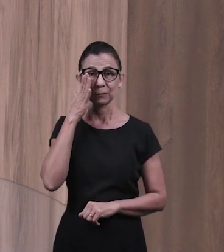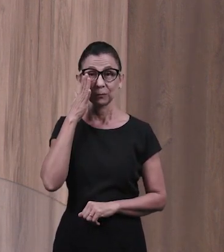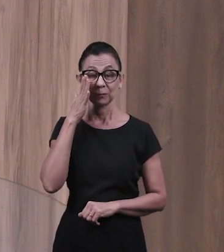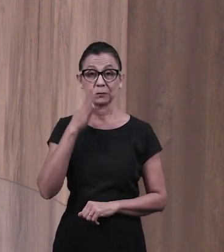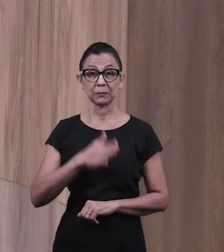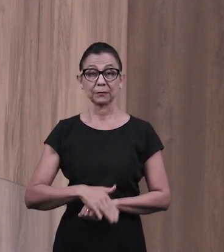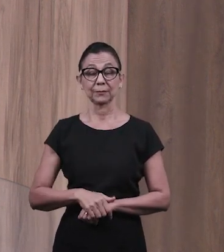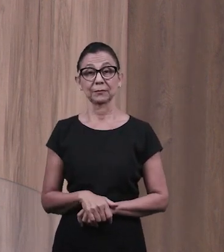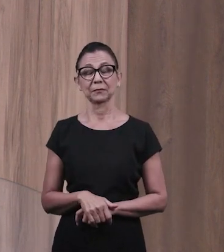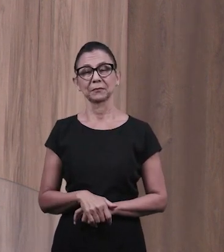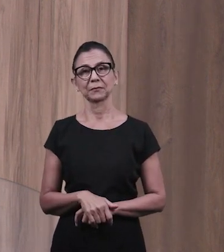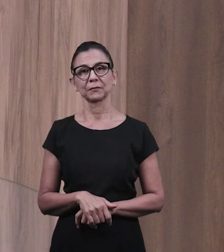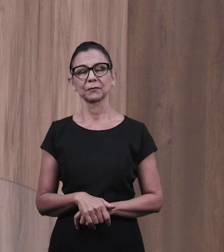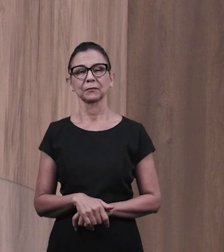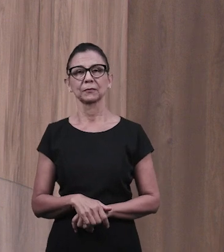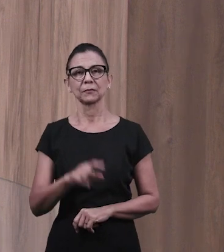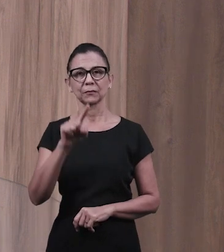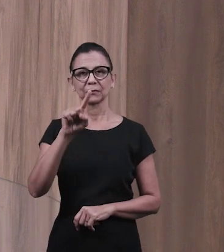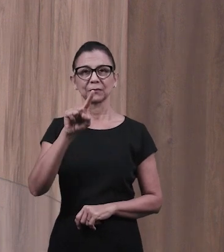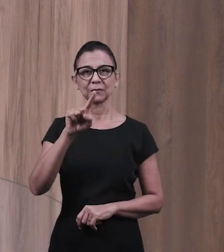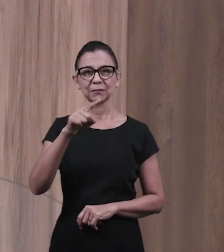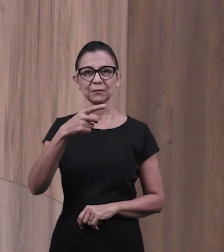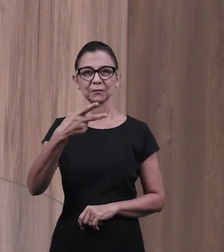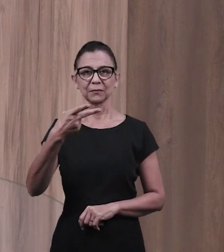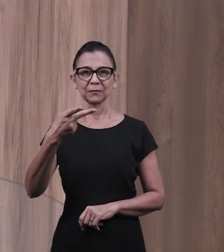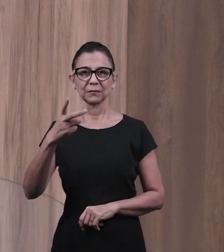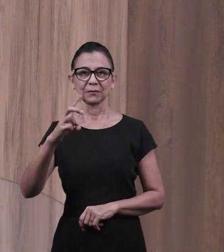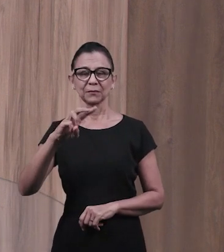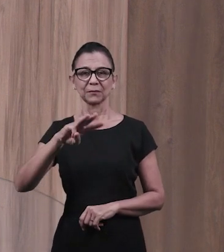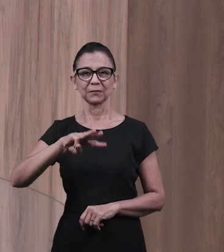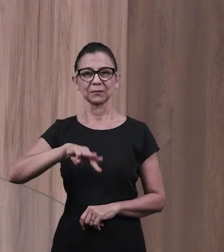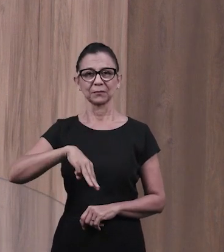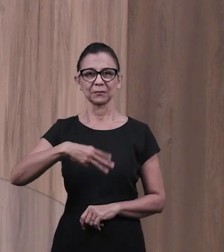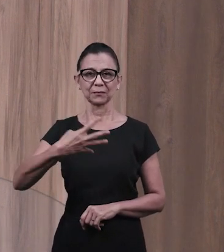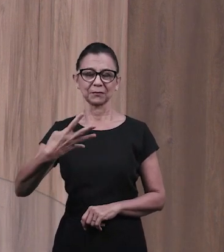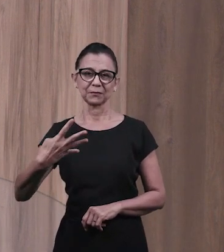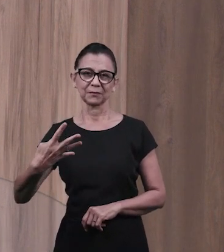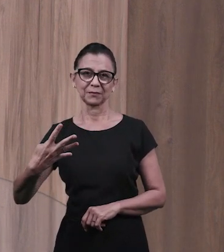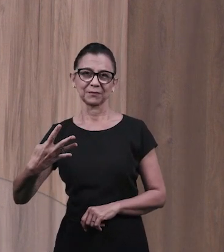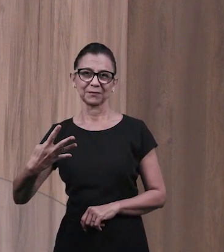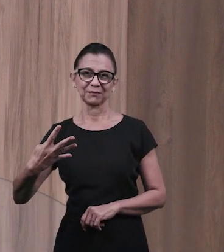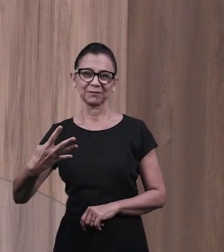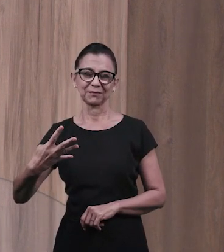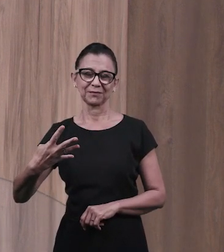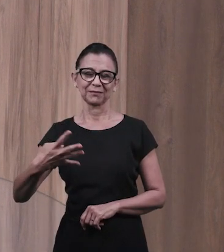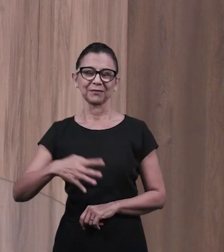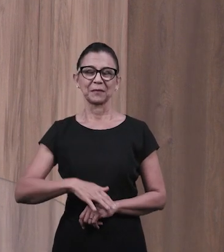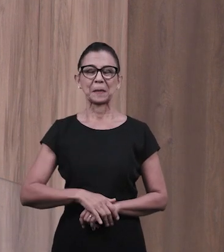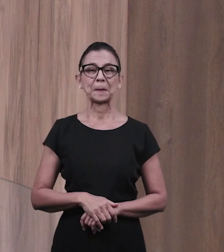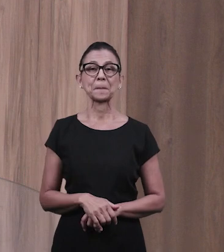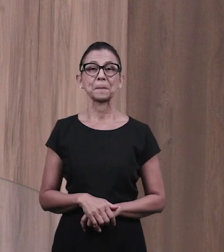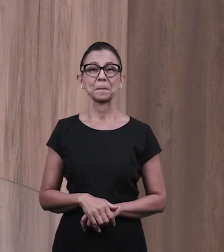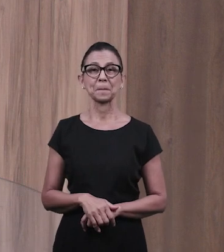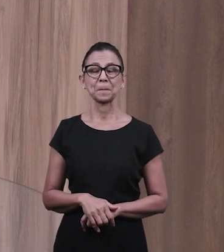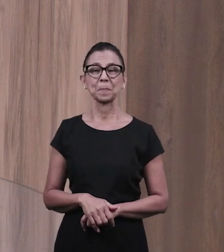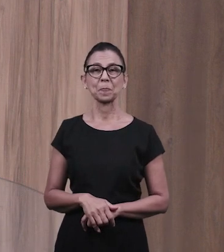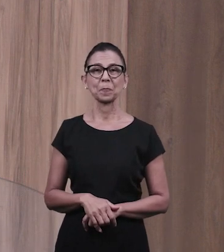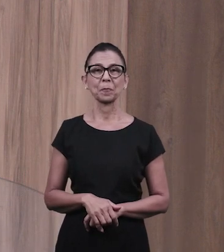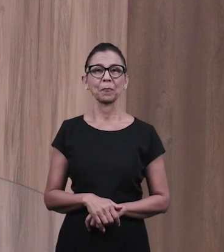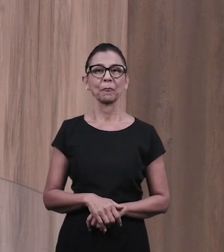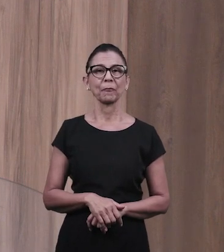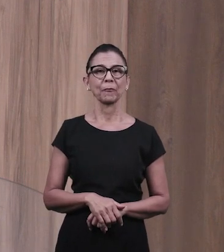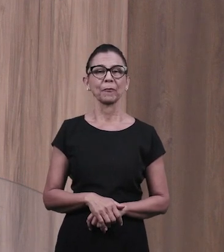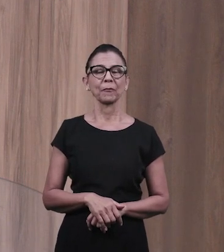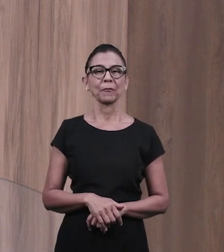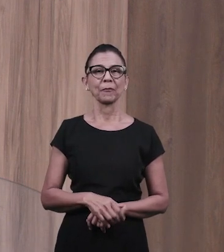Donc, nous pouvons. 1, 2, 3, 4. Et